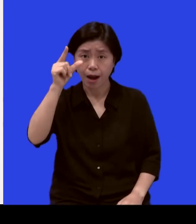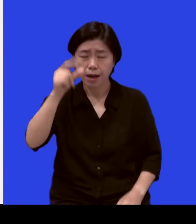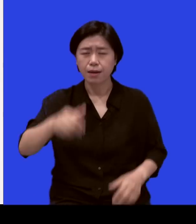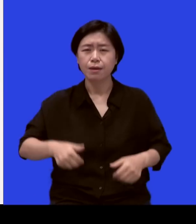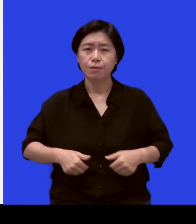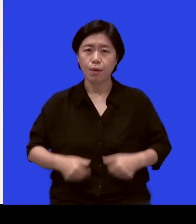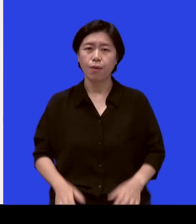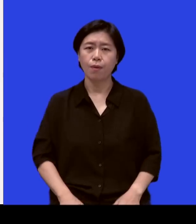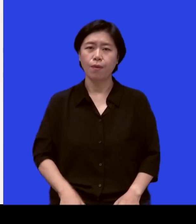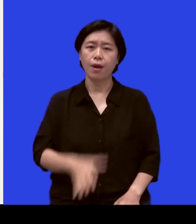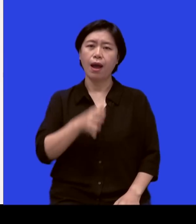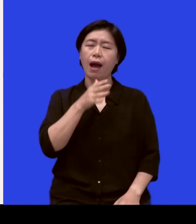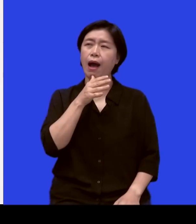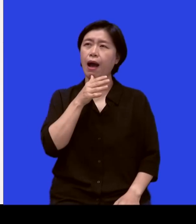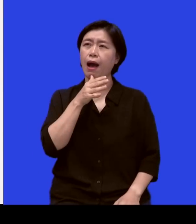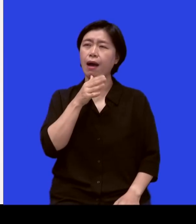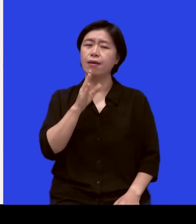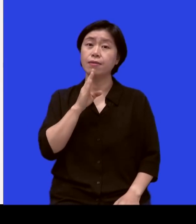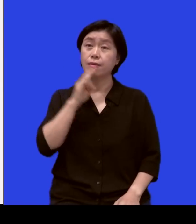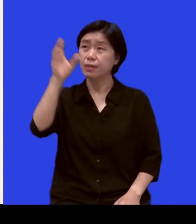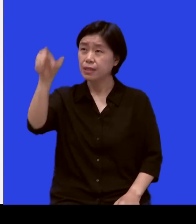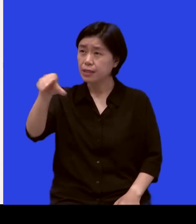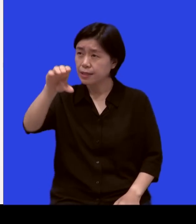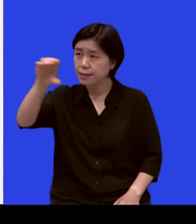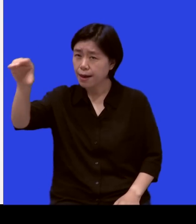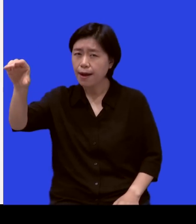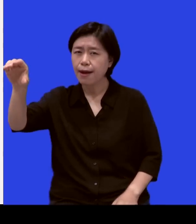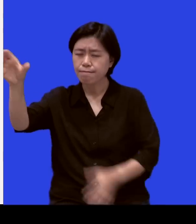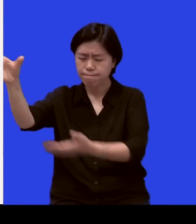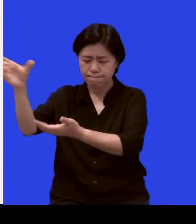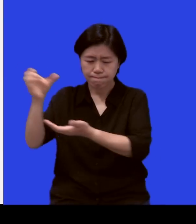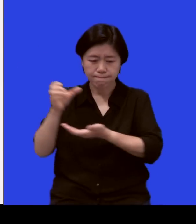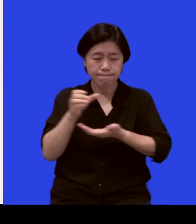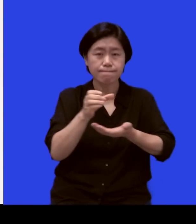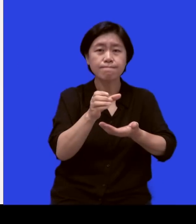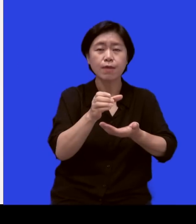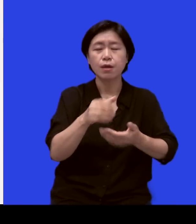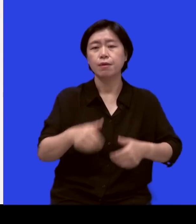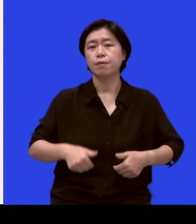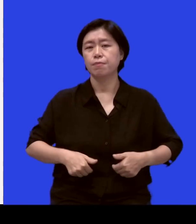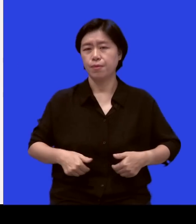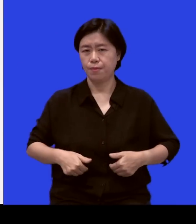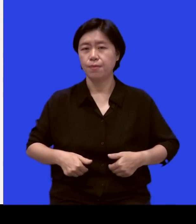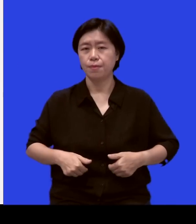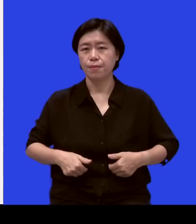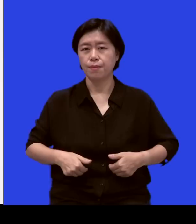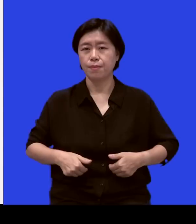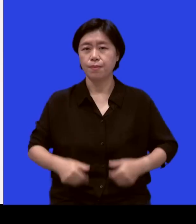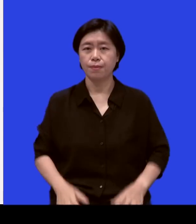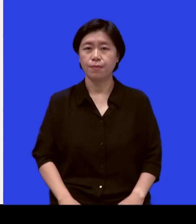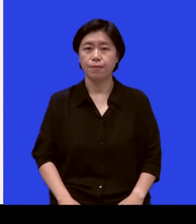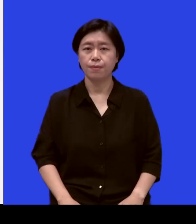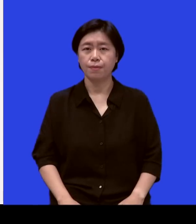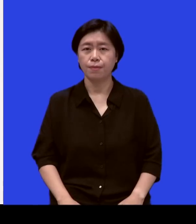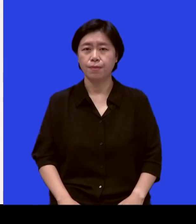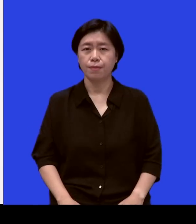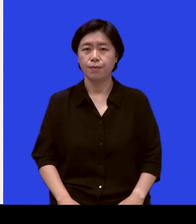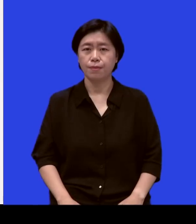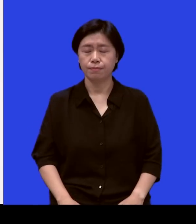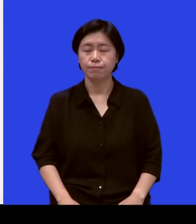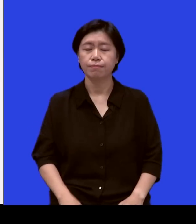역시 십자가를 통한 하나님 나라의 운동, 십자가의 사랑을 통해서 하나님 나라의 운동을 해야 된다. 이것을 저는